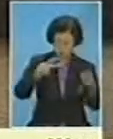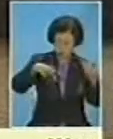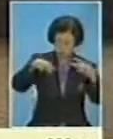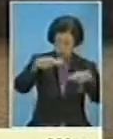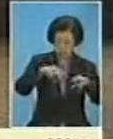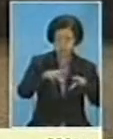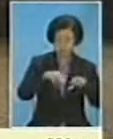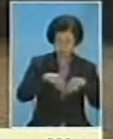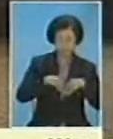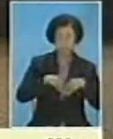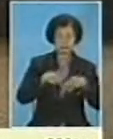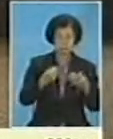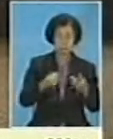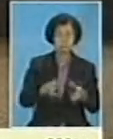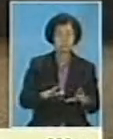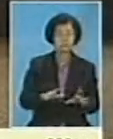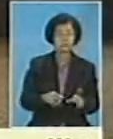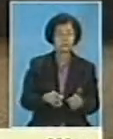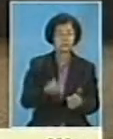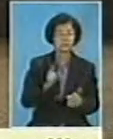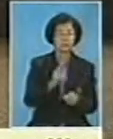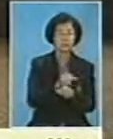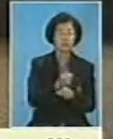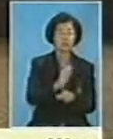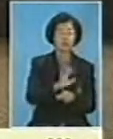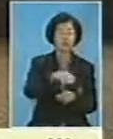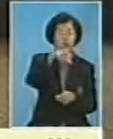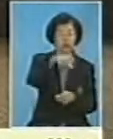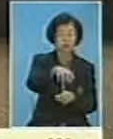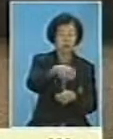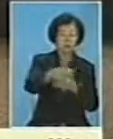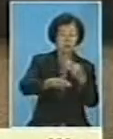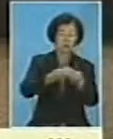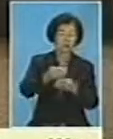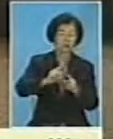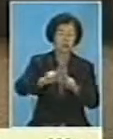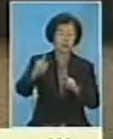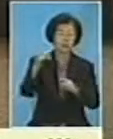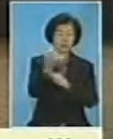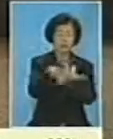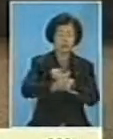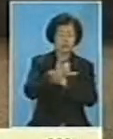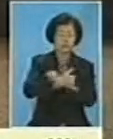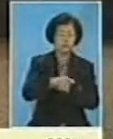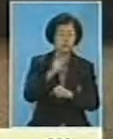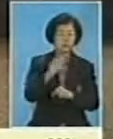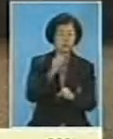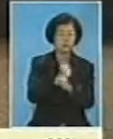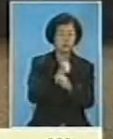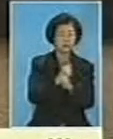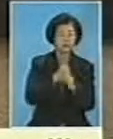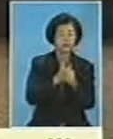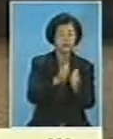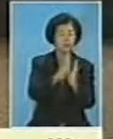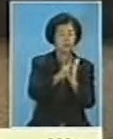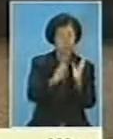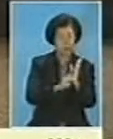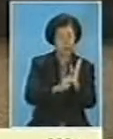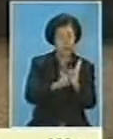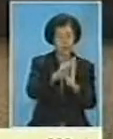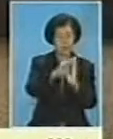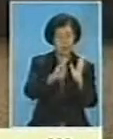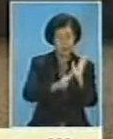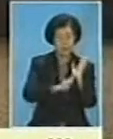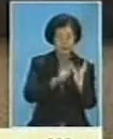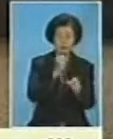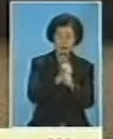าเห็นชอบแล้วก็เป็นหน้าที่ของกรมการค้าต่างประเทศที่จะต้องดำเนินการตามกฎหมายและระเบียบปฏิ